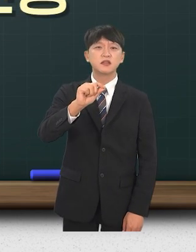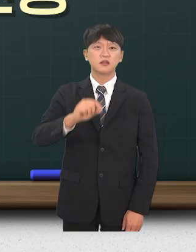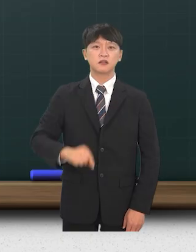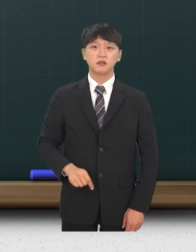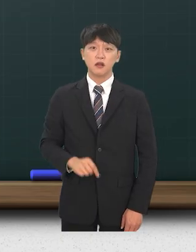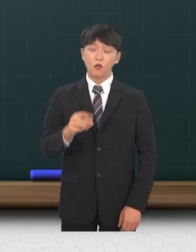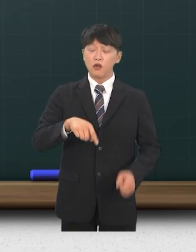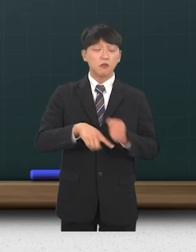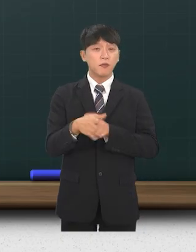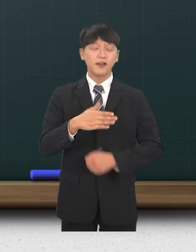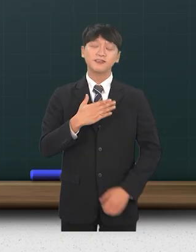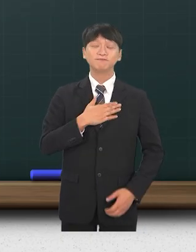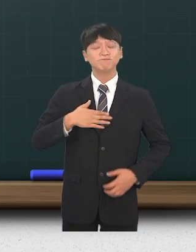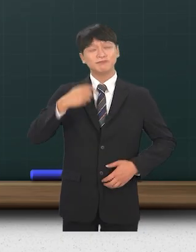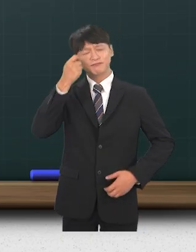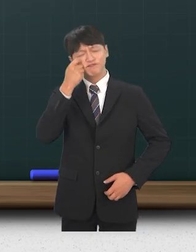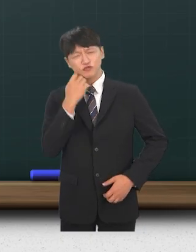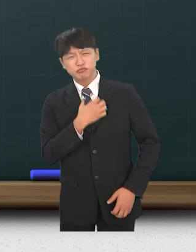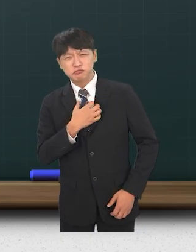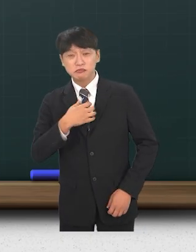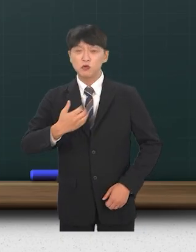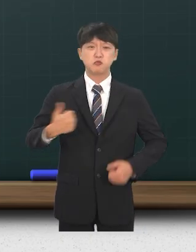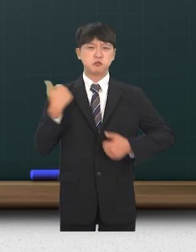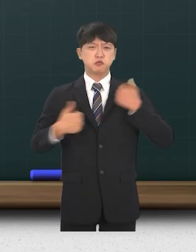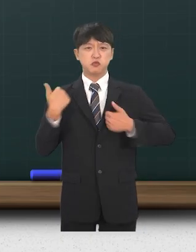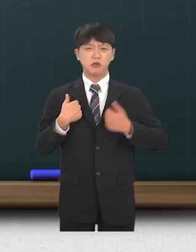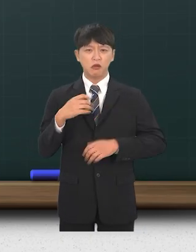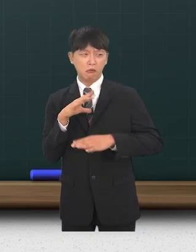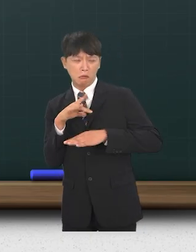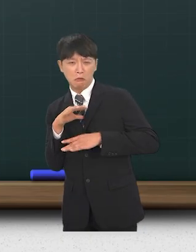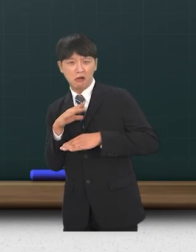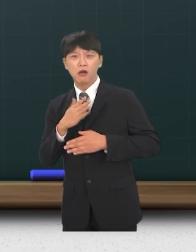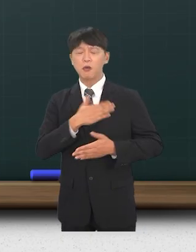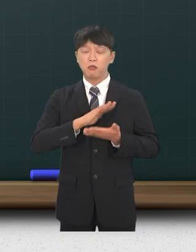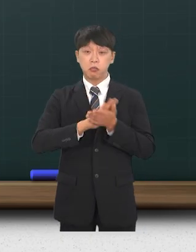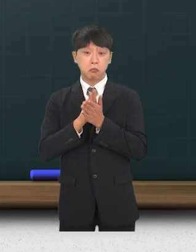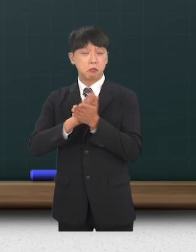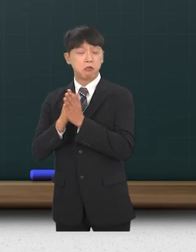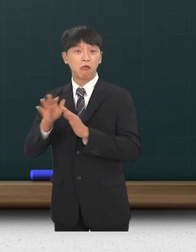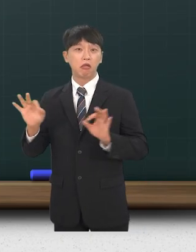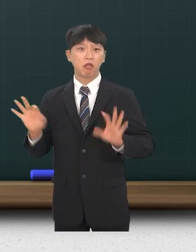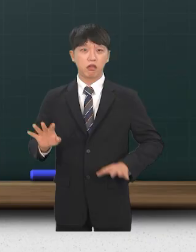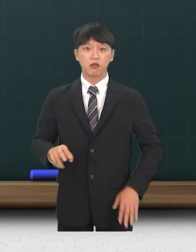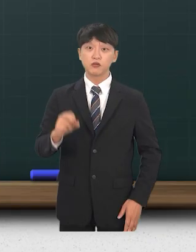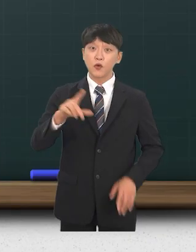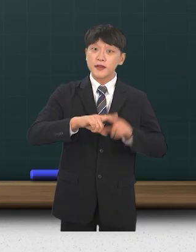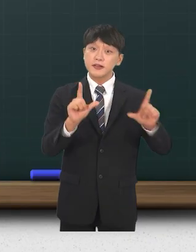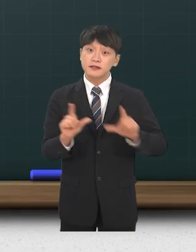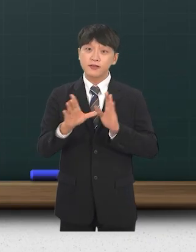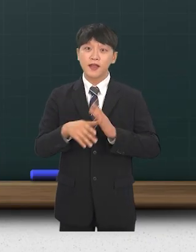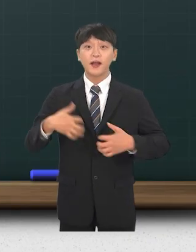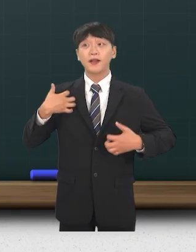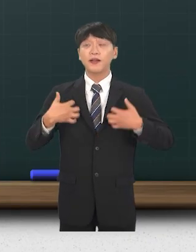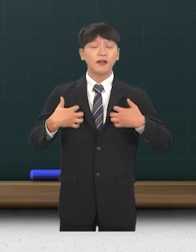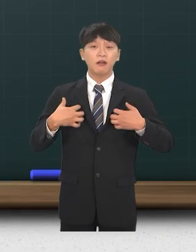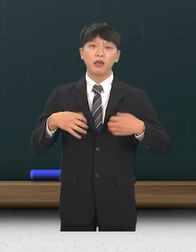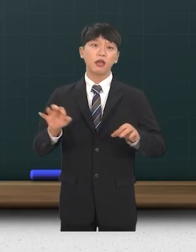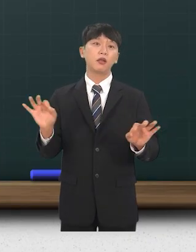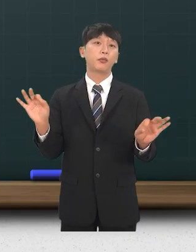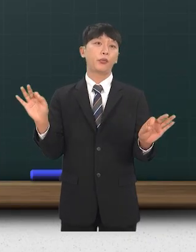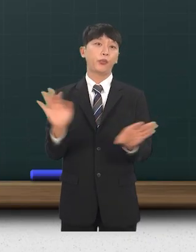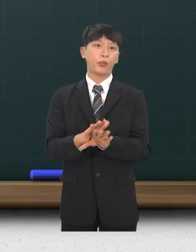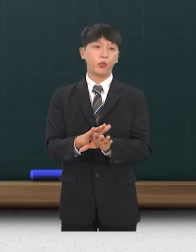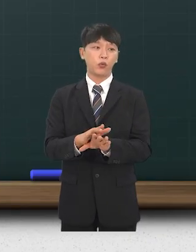아니라 이유 없이 슬프고 화가 나며 두려워하는 급격한 감정 변화가 생깁니다. 또한 일상에서의 즐거움을